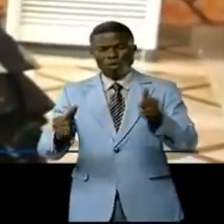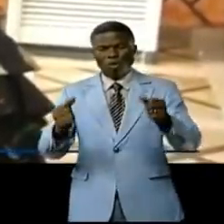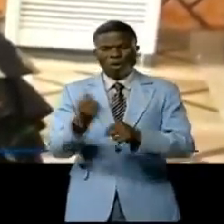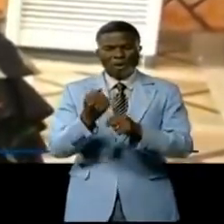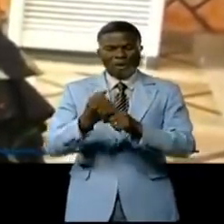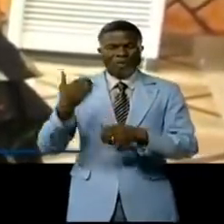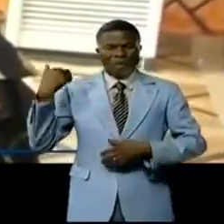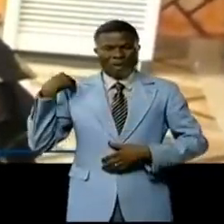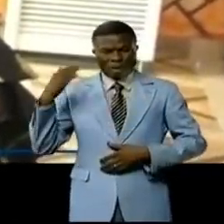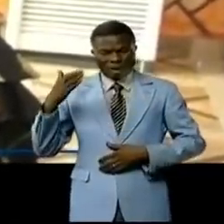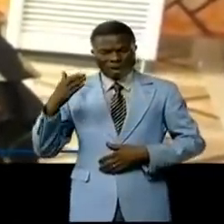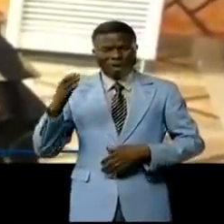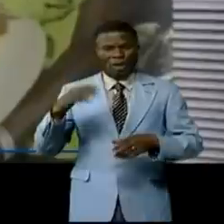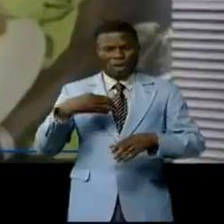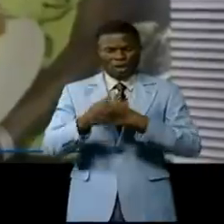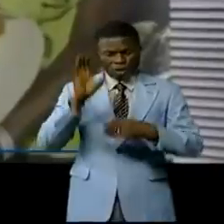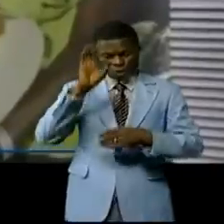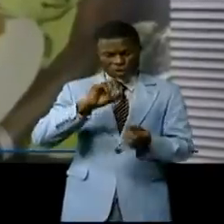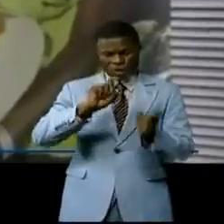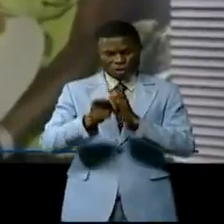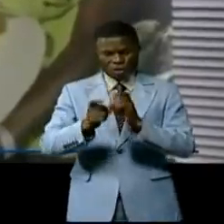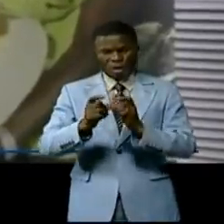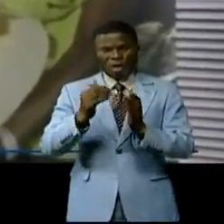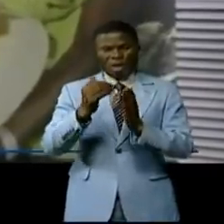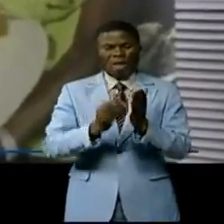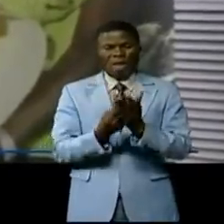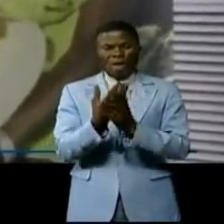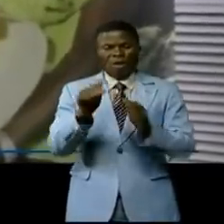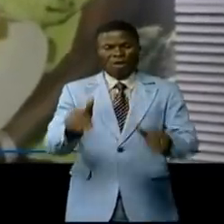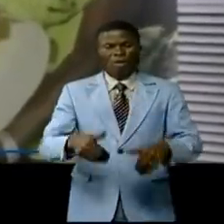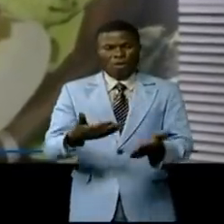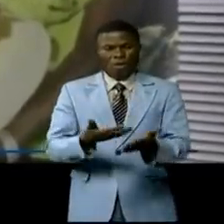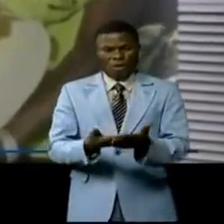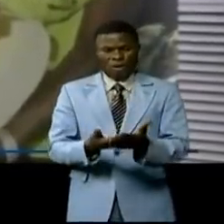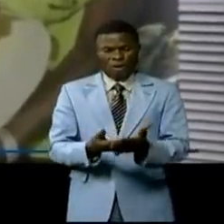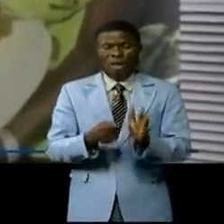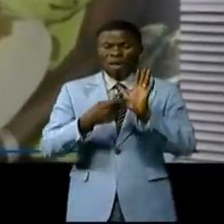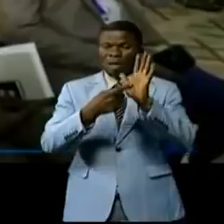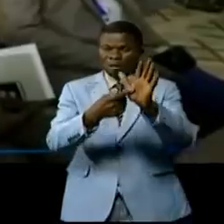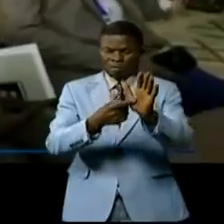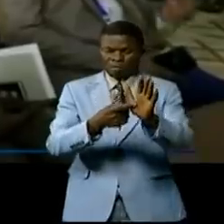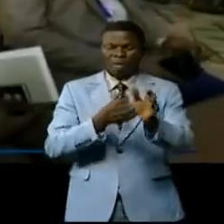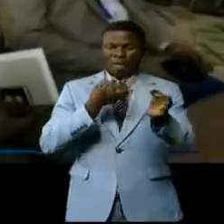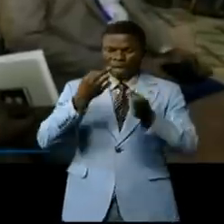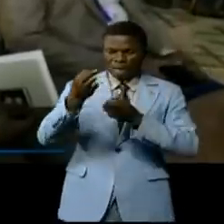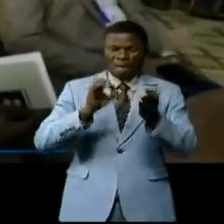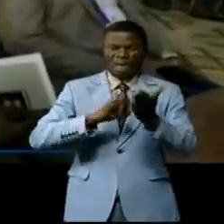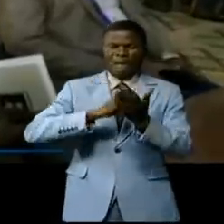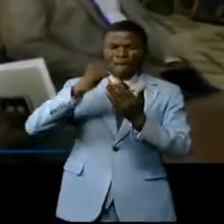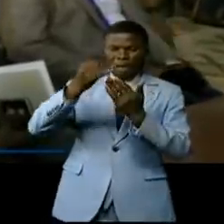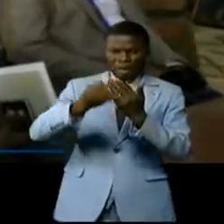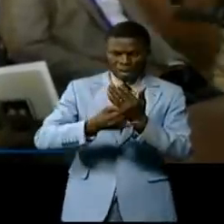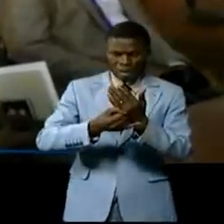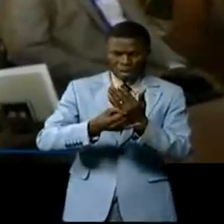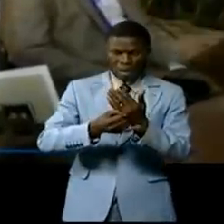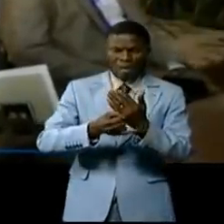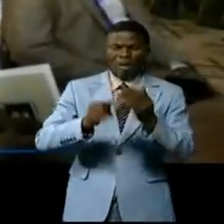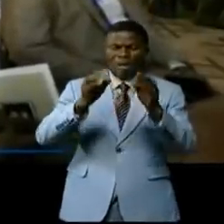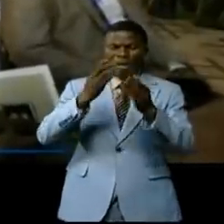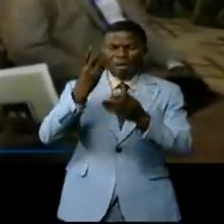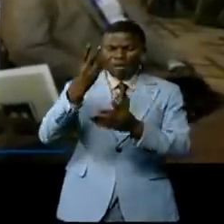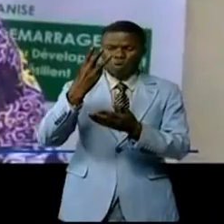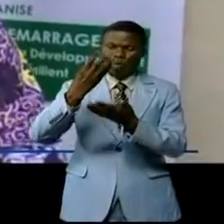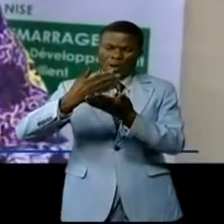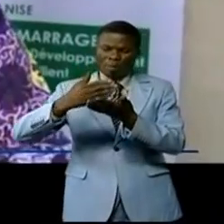l'État qui s'emploient à l'amélioration de la production agricole, tout en présentant le détail du projet qui se décline en trois points,